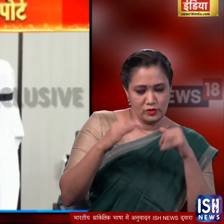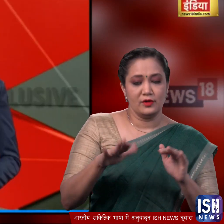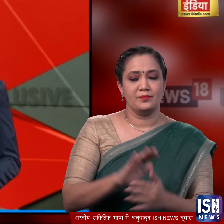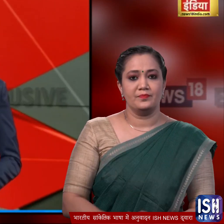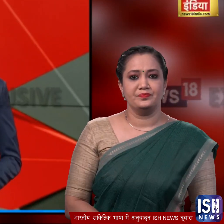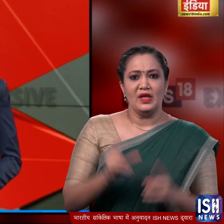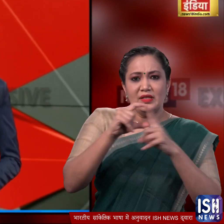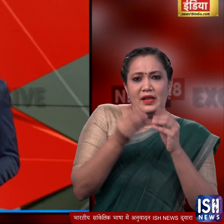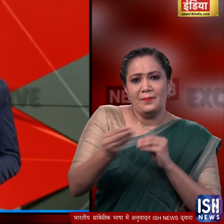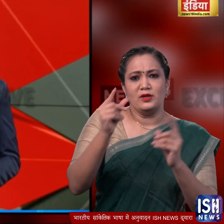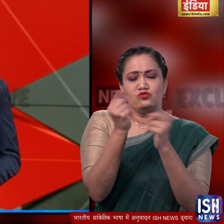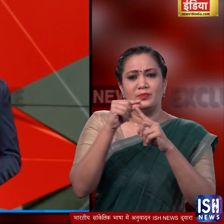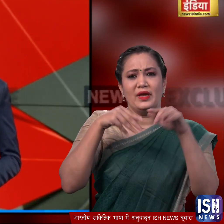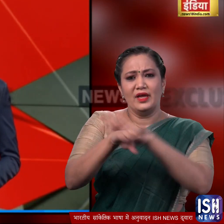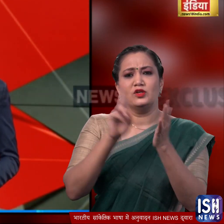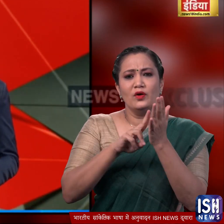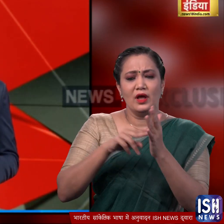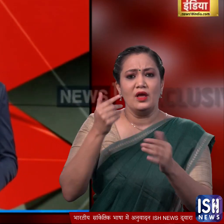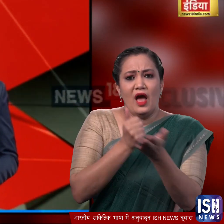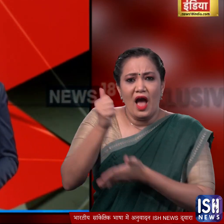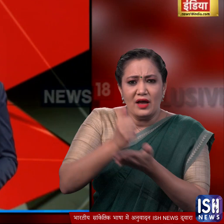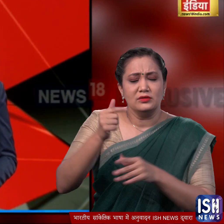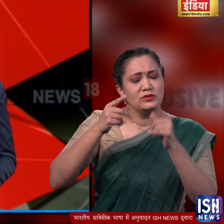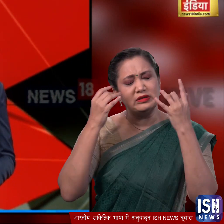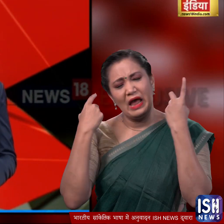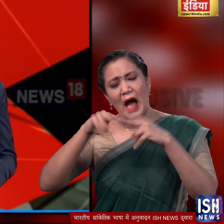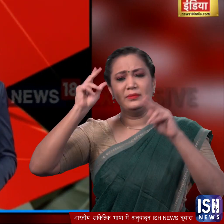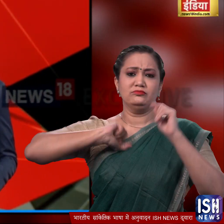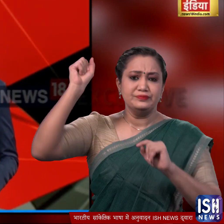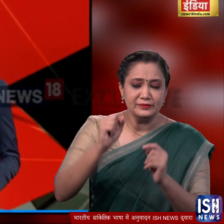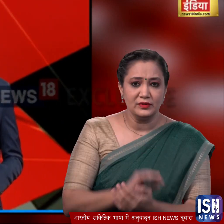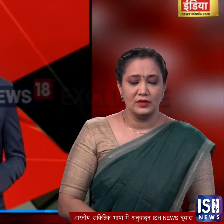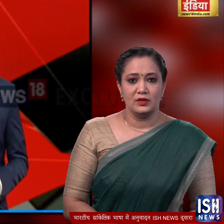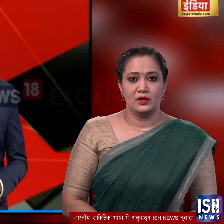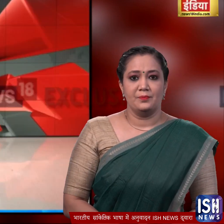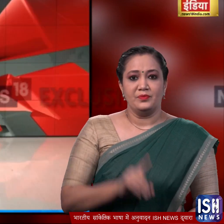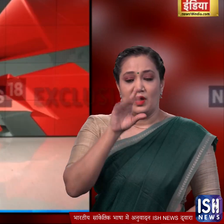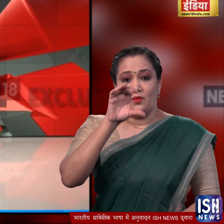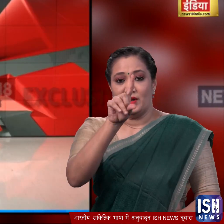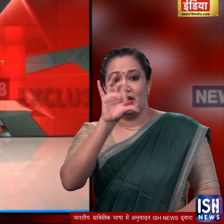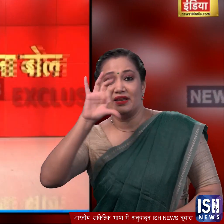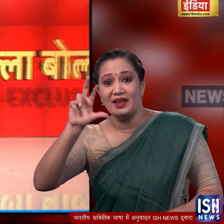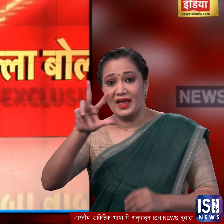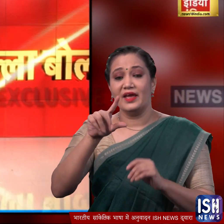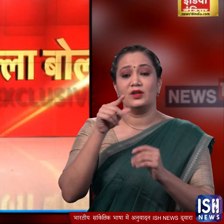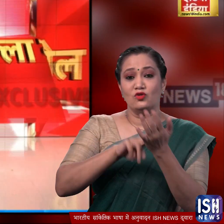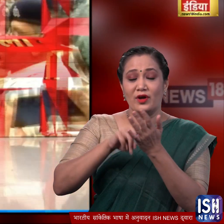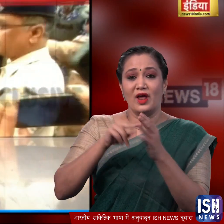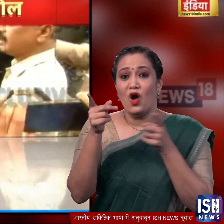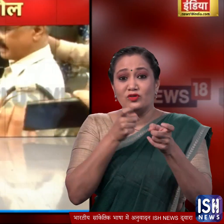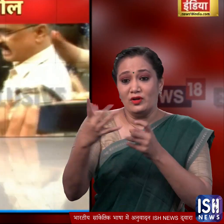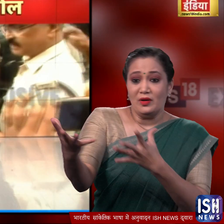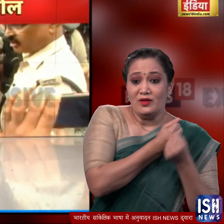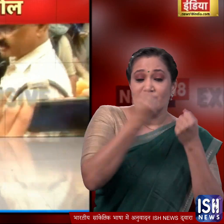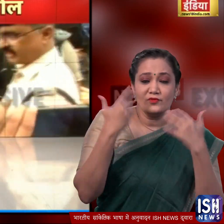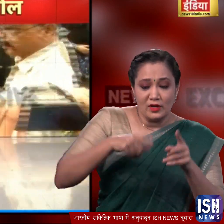करता है। दिल्ली के पास यूपी के नोएडा में किसानों ने जोरदार प्रदर्शन किया। इन किसानों की मांग है कि 1998 के बाद जिन किसानों की जमीन नोएडा अथॉरिटी